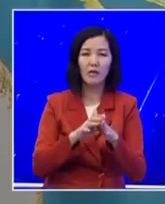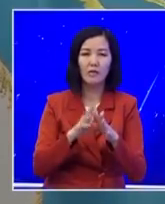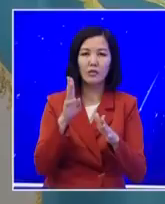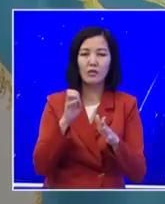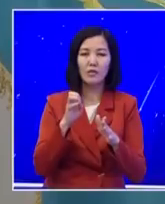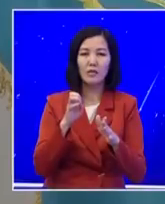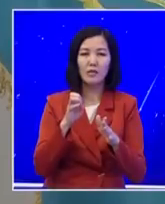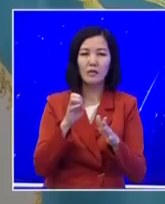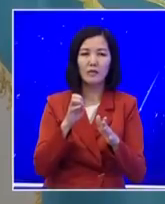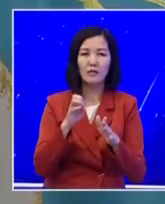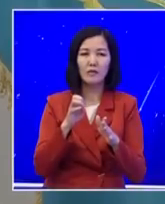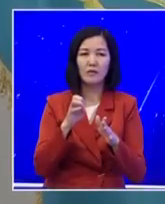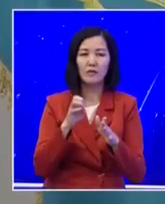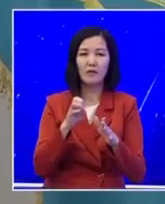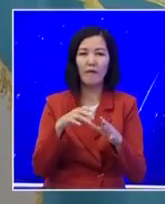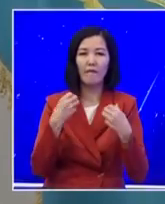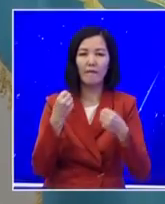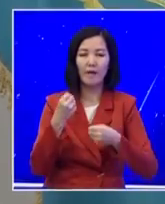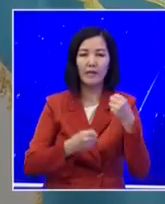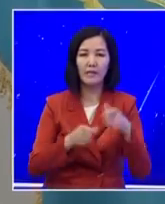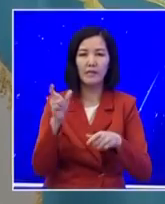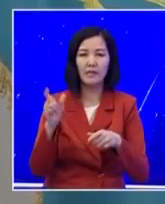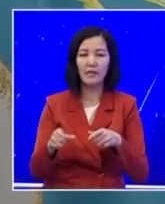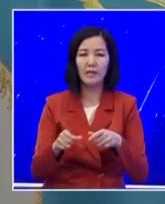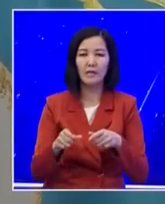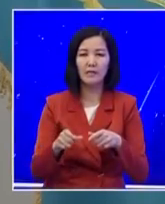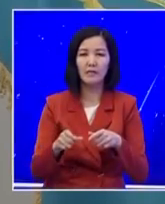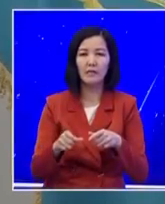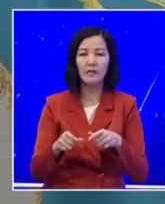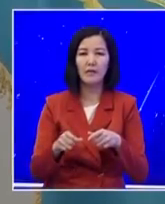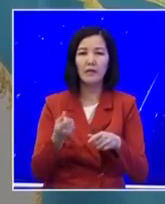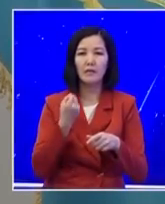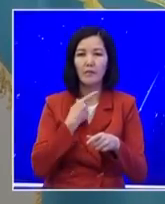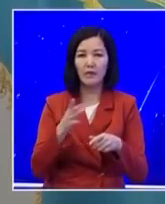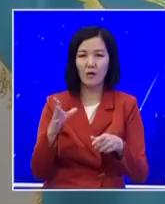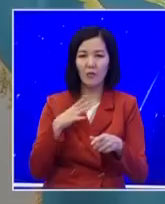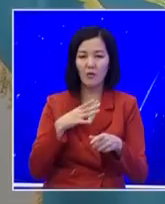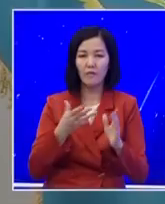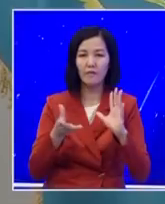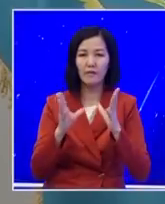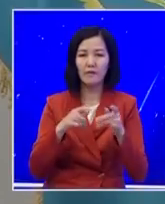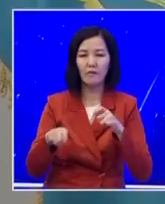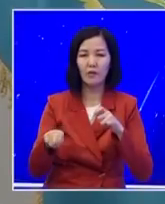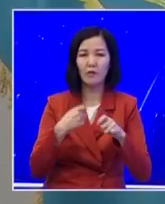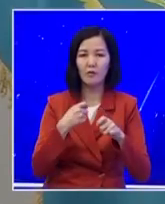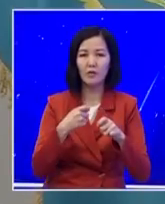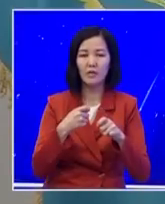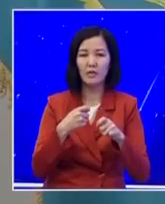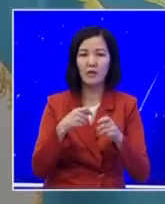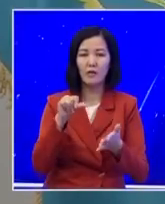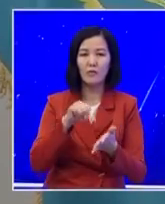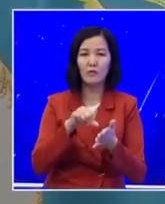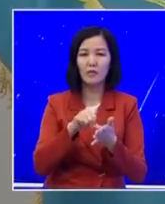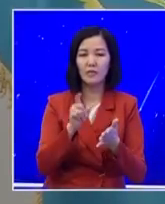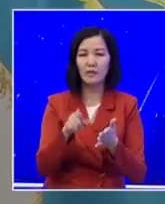6422. На отношении 46 водителей за вождение транспорта в нетрезвом состоянии. Так, основные нарушения правил, допускаемые участниками дорожного